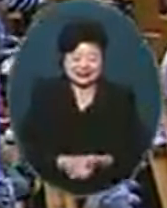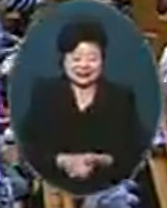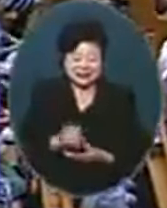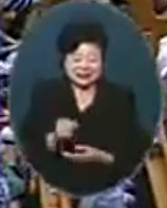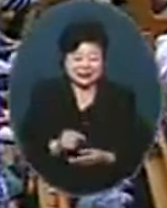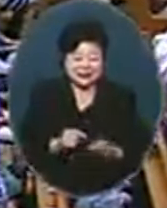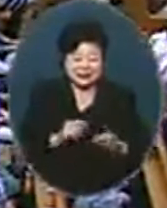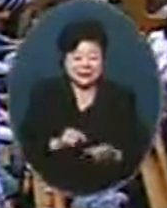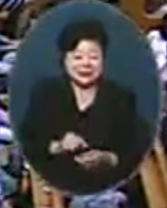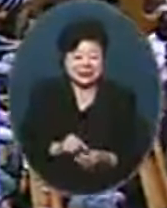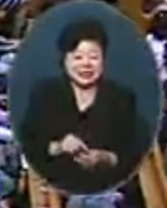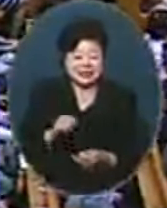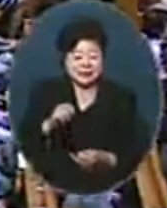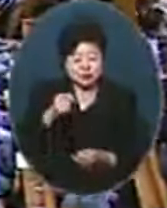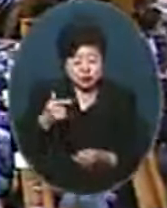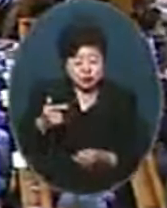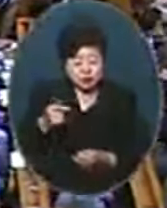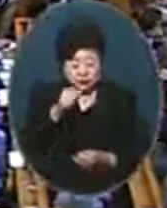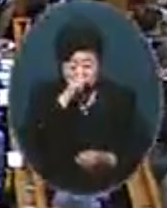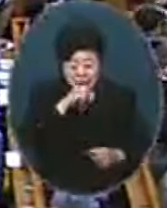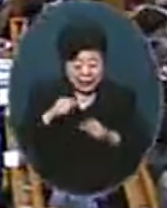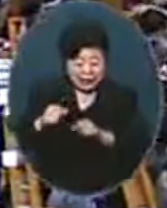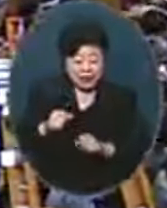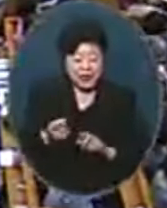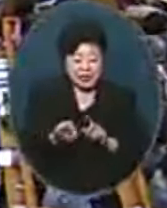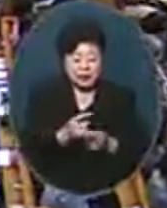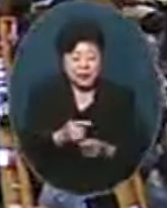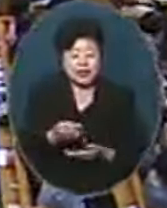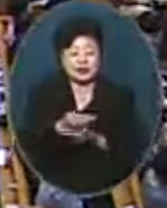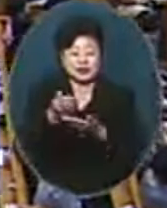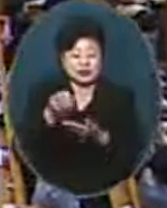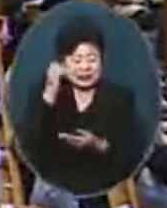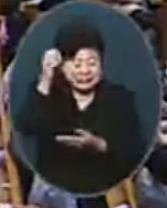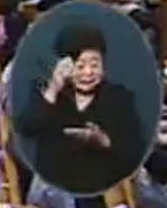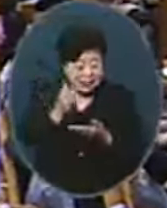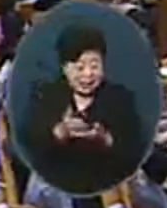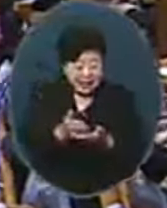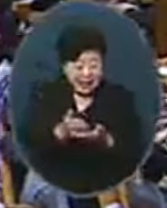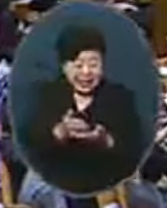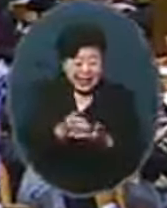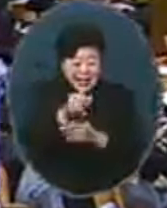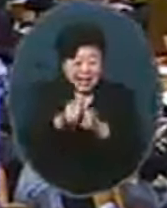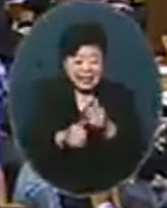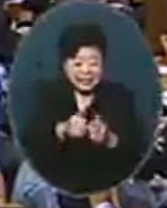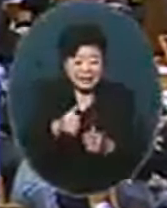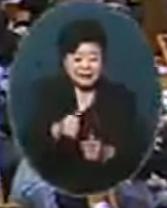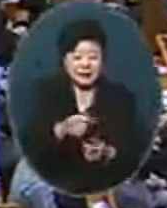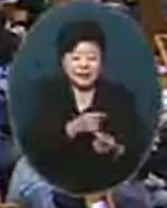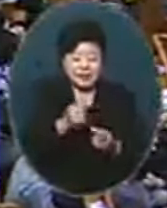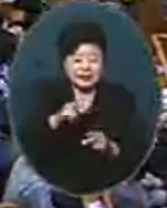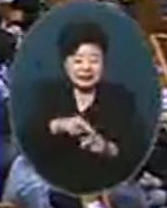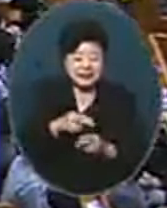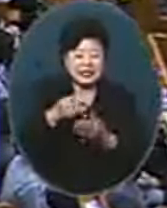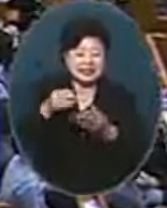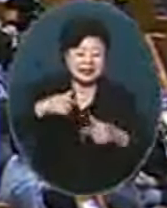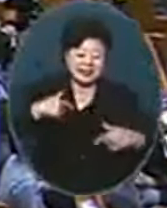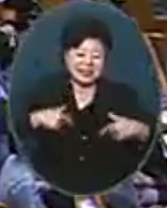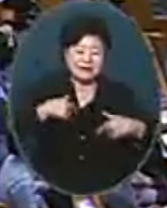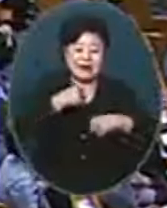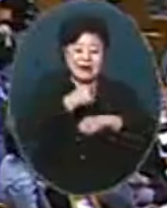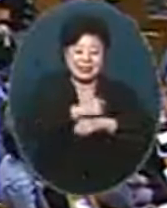히브리서 13장 16절은 오직 선을 행함과 서로 나누어 주기를 잊지 말라. 하나님은 이 같은